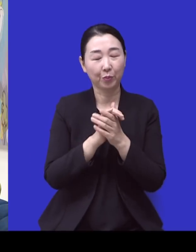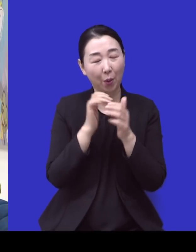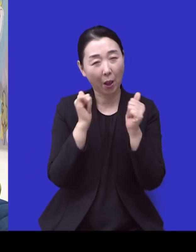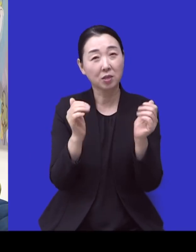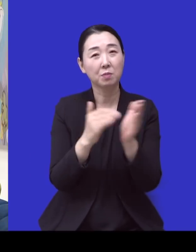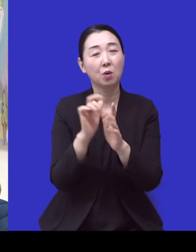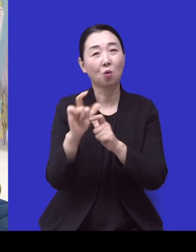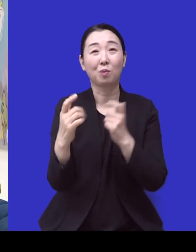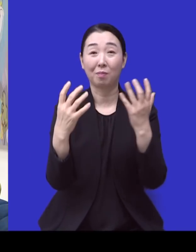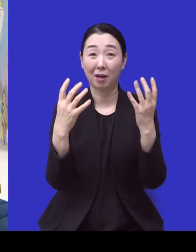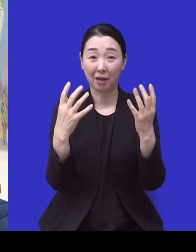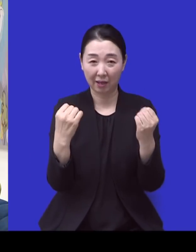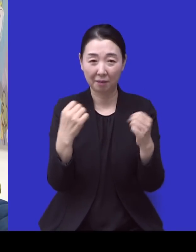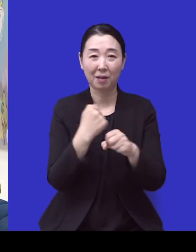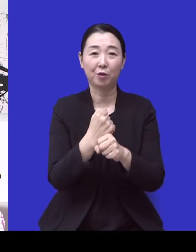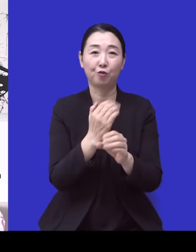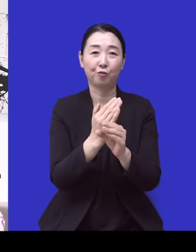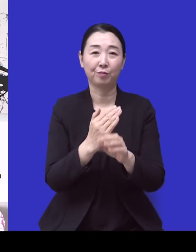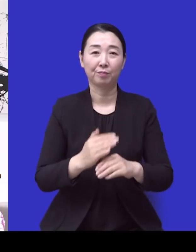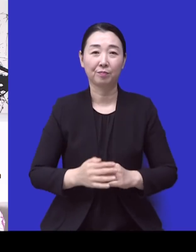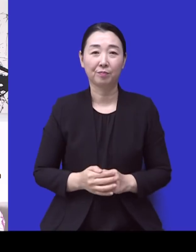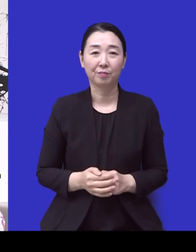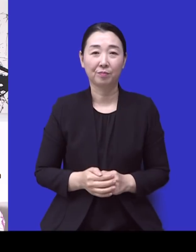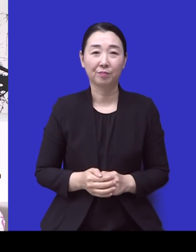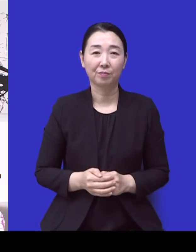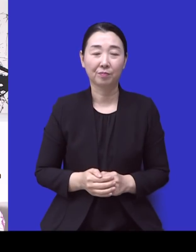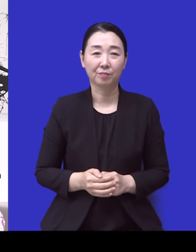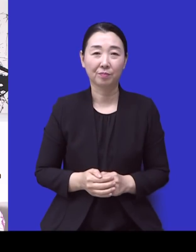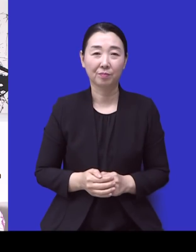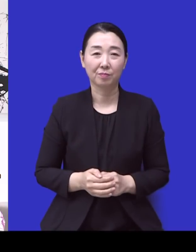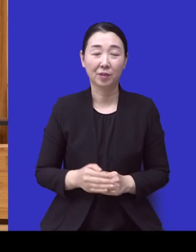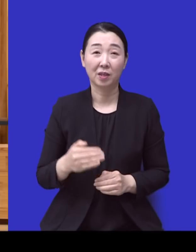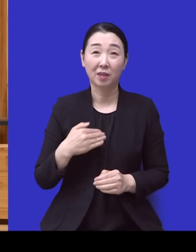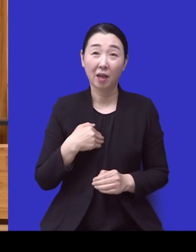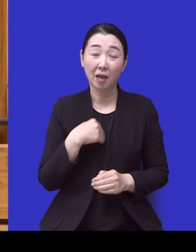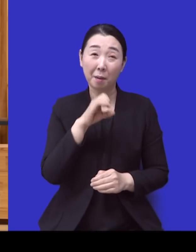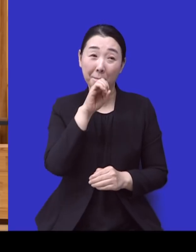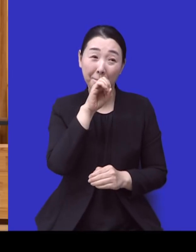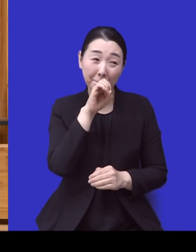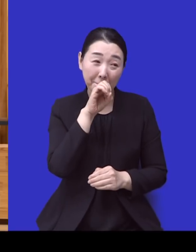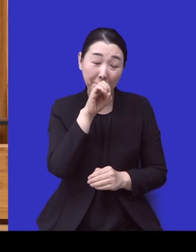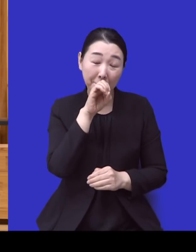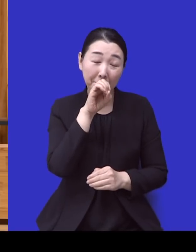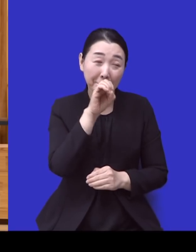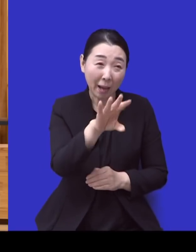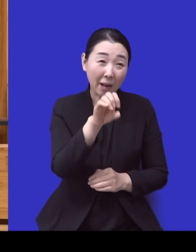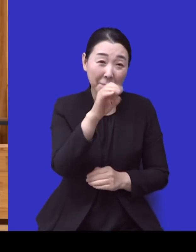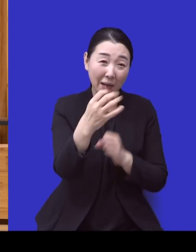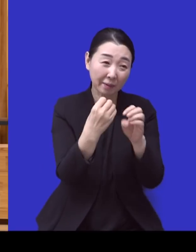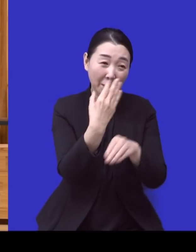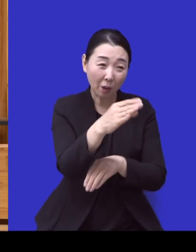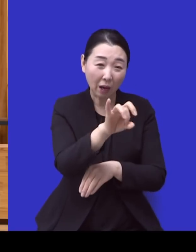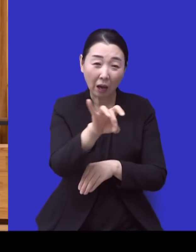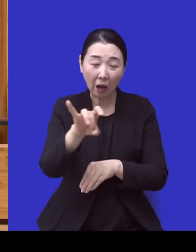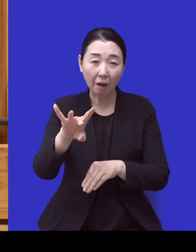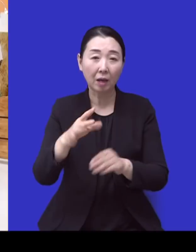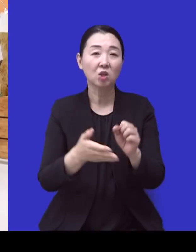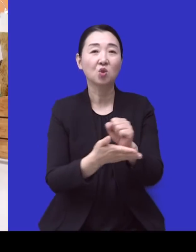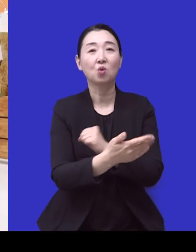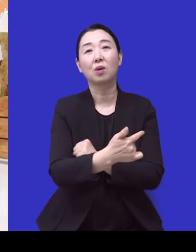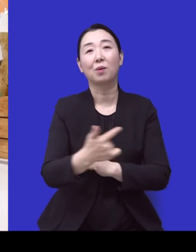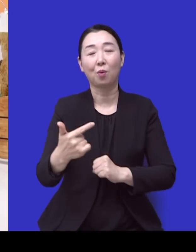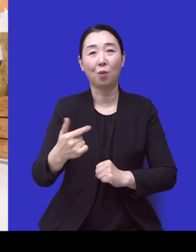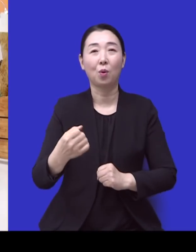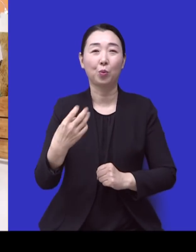좀 고민을 하면서 만들고 있습니다. 그래요. 왜냐하면 나의 한마디 한마디가 네. 그 젊은 세대들에게, 다음 세대들에게 굉장히 또 영향력을 줄 수